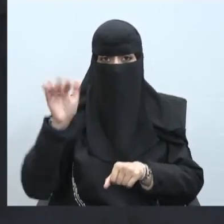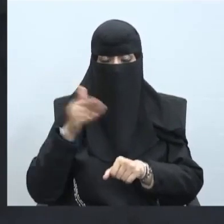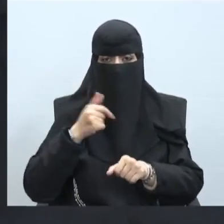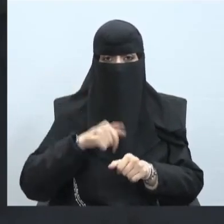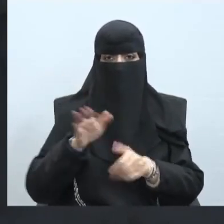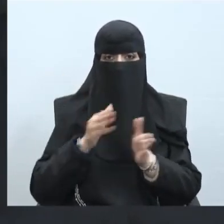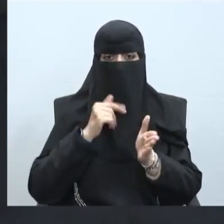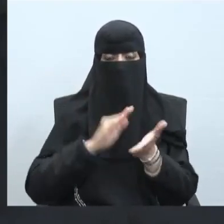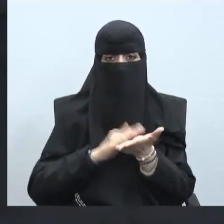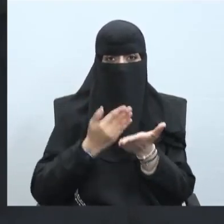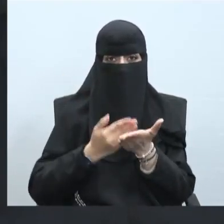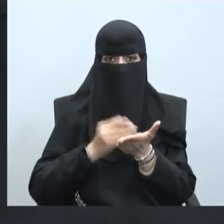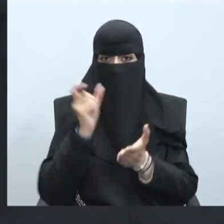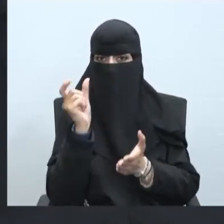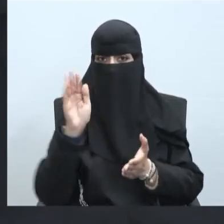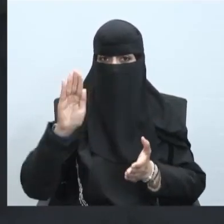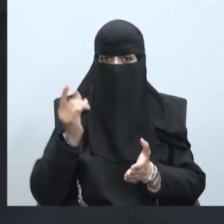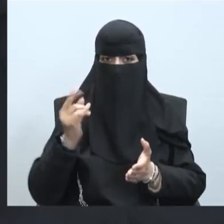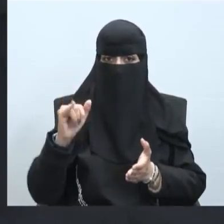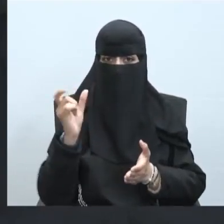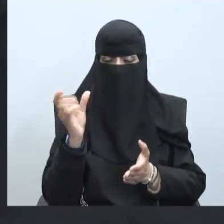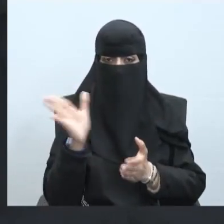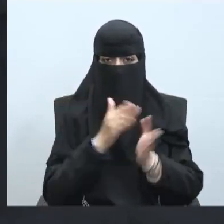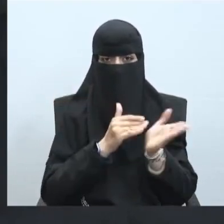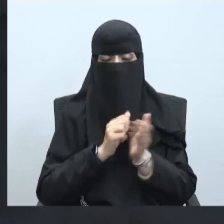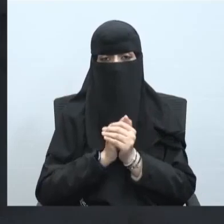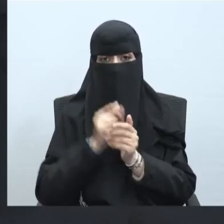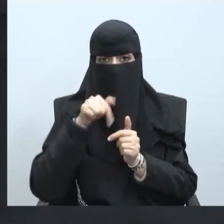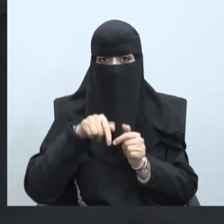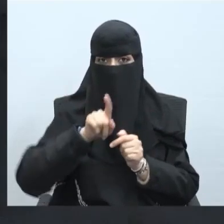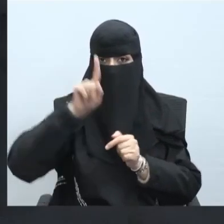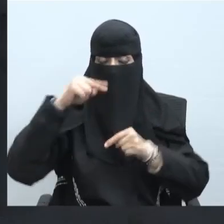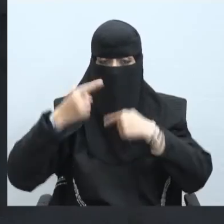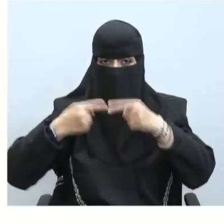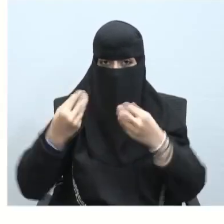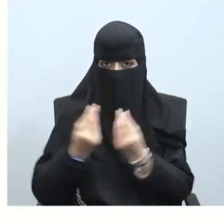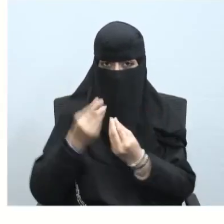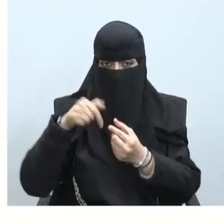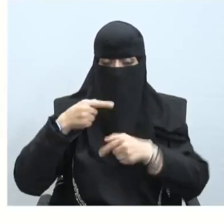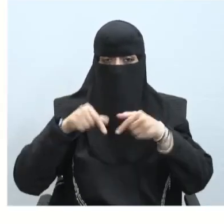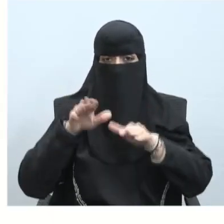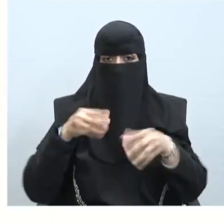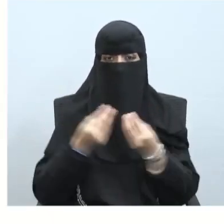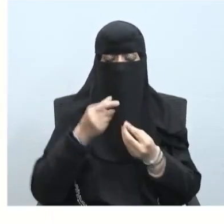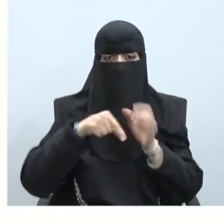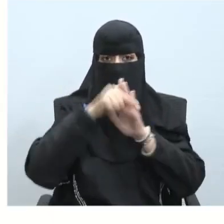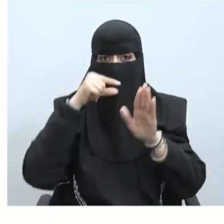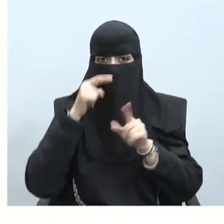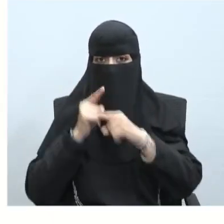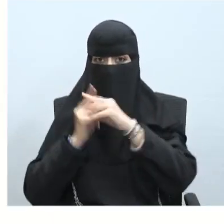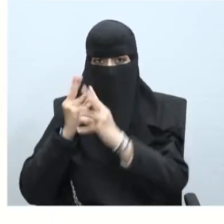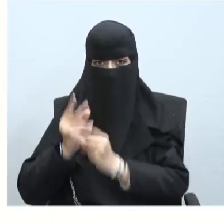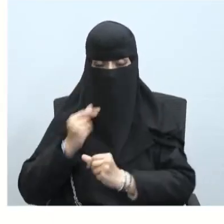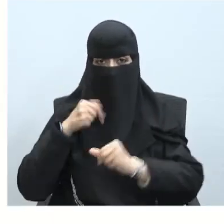القحطاني ويرافقني في لغه الاشاره زميلتي الاستاذه نسرين النصار بمشيئه الله نستكمل واياكم دروس ماده